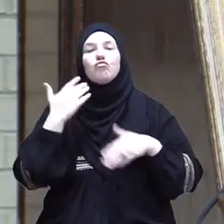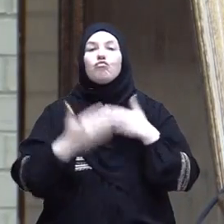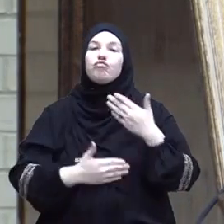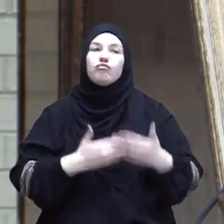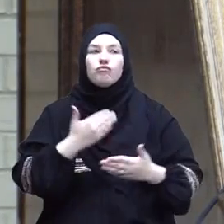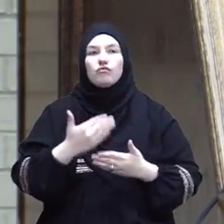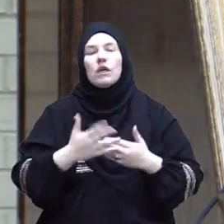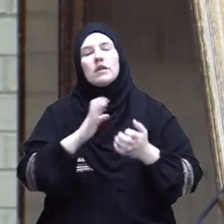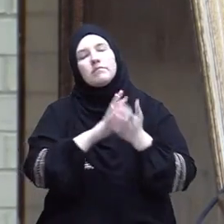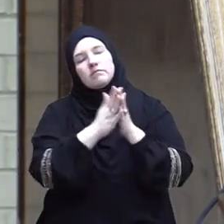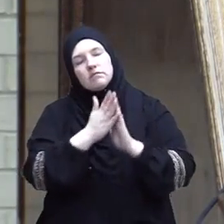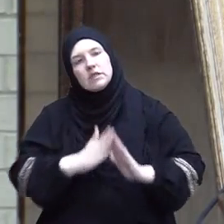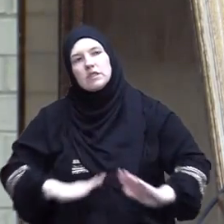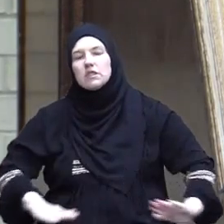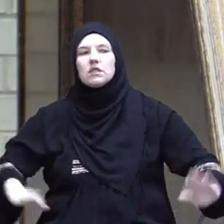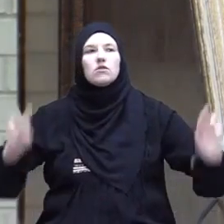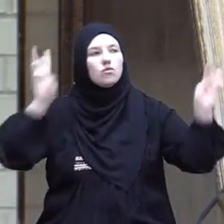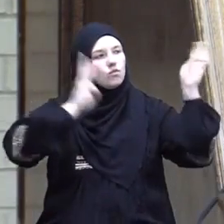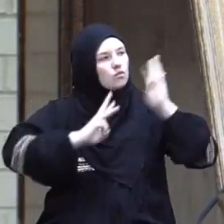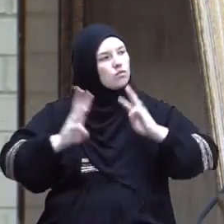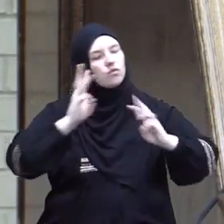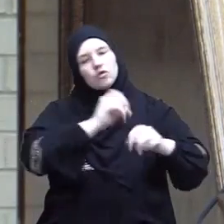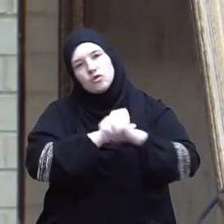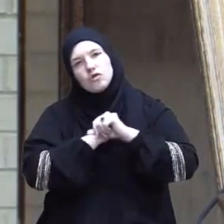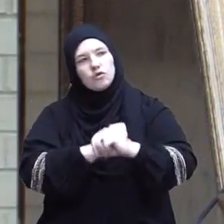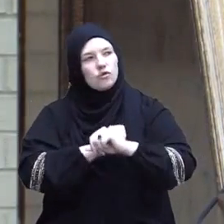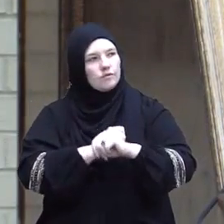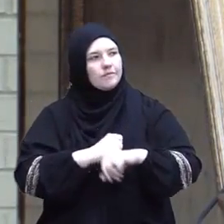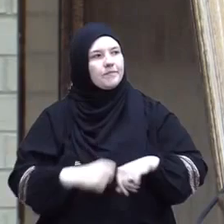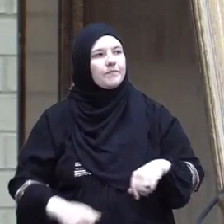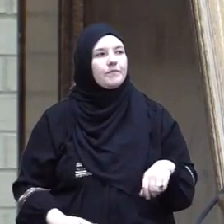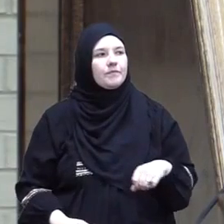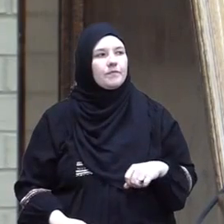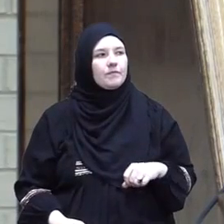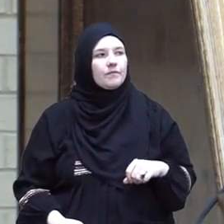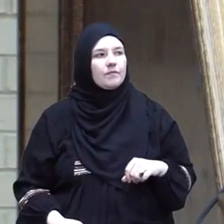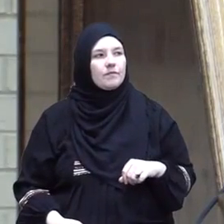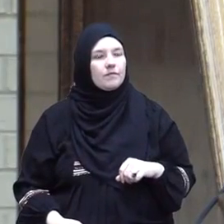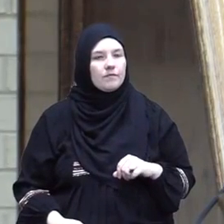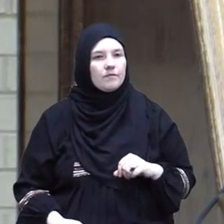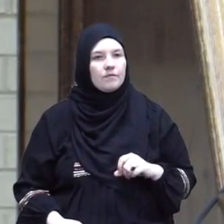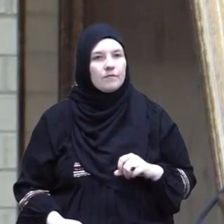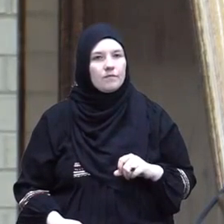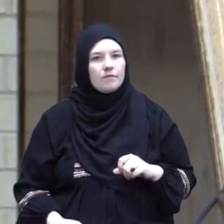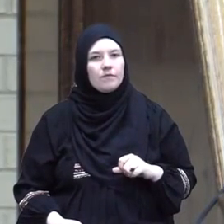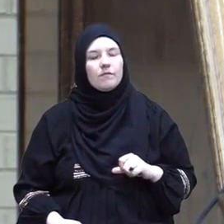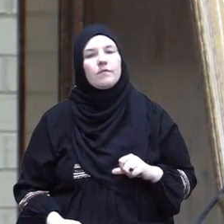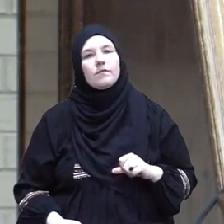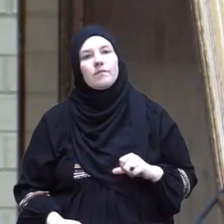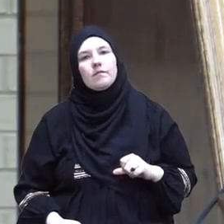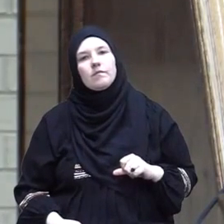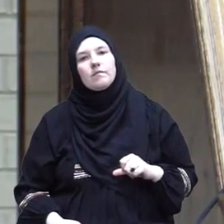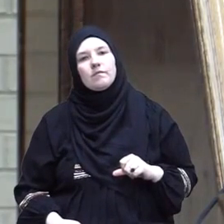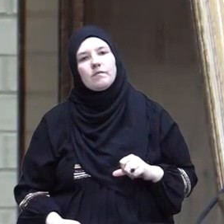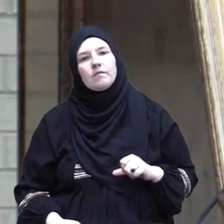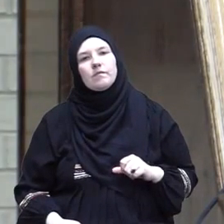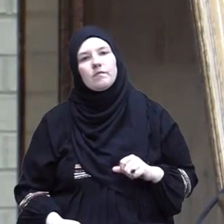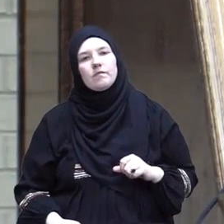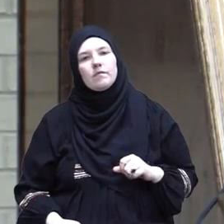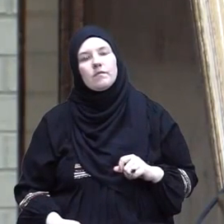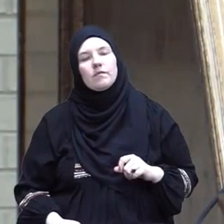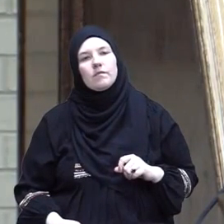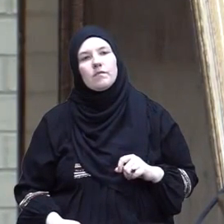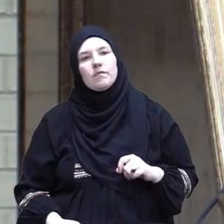live in peace and safety with Allah subhanahu wa ta'ala. فَمَنْ تَبِعَ هُدَايَ. So what is